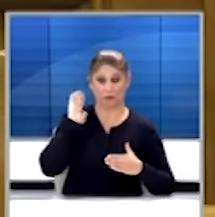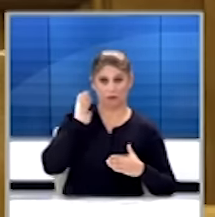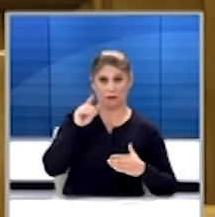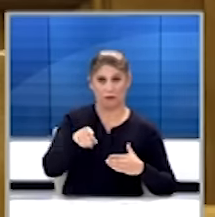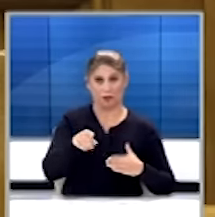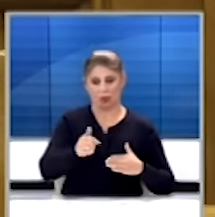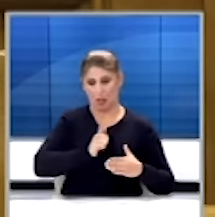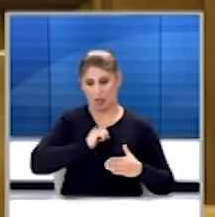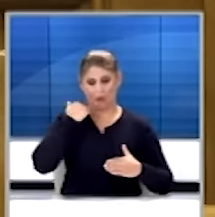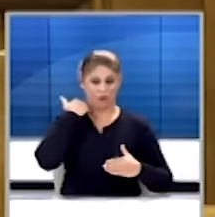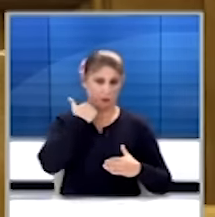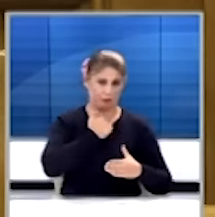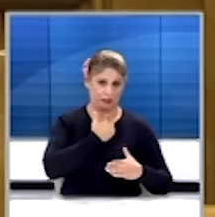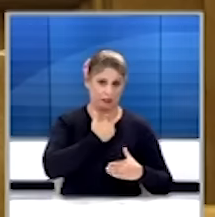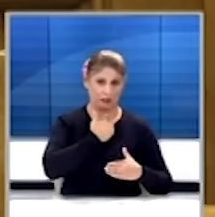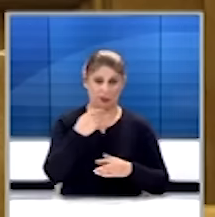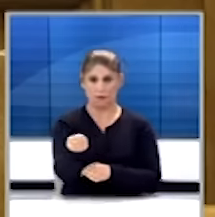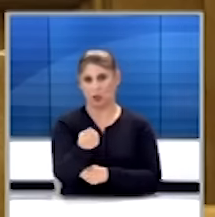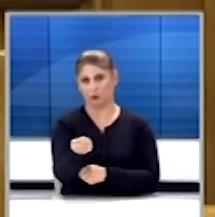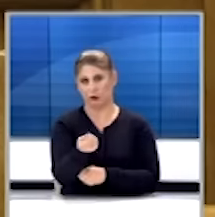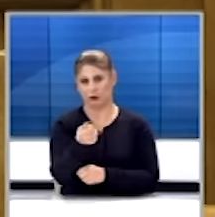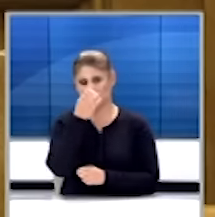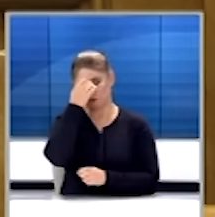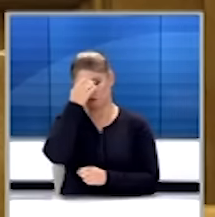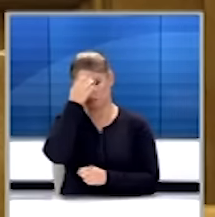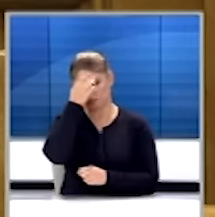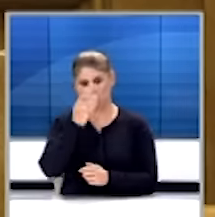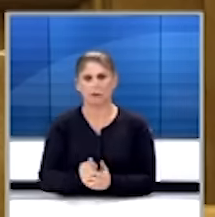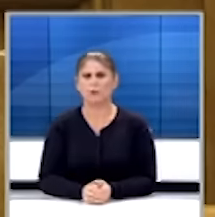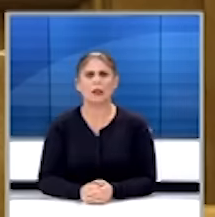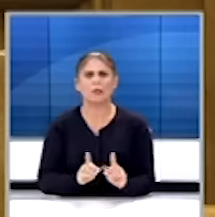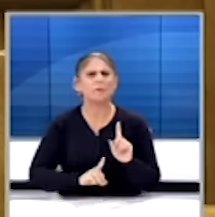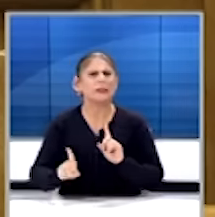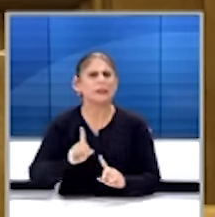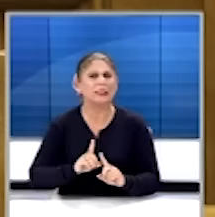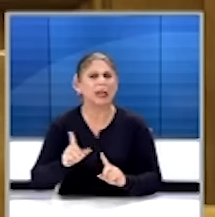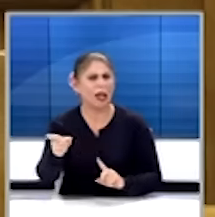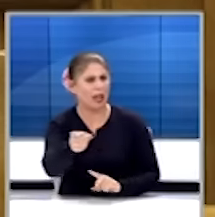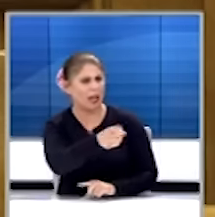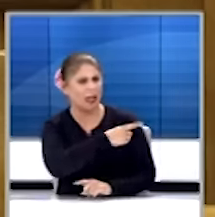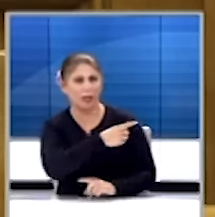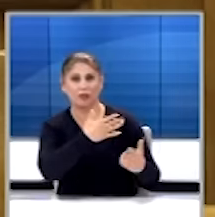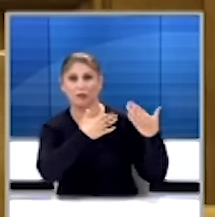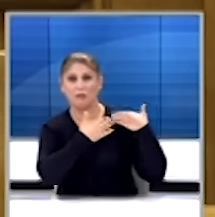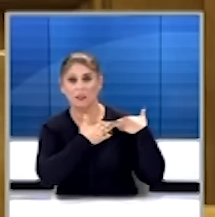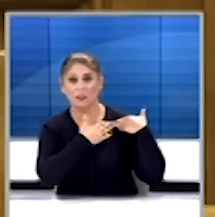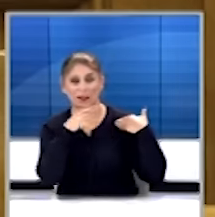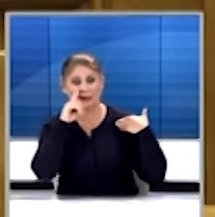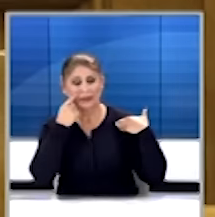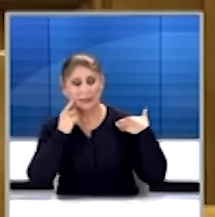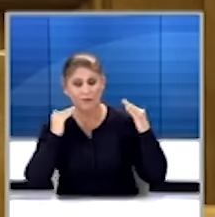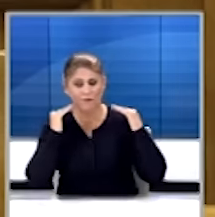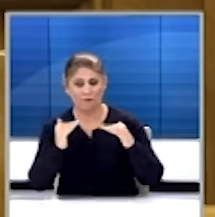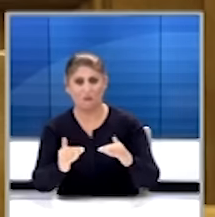την αυτοθυσία των πυροσβεστών. Ποιοι, εσείς που ευθύνεστε για την τραγική